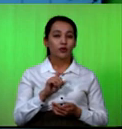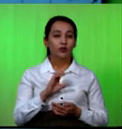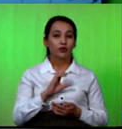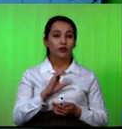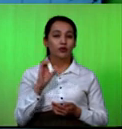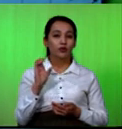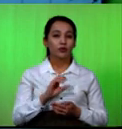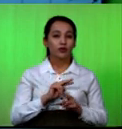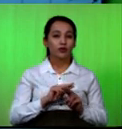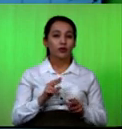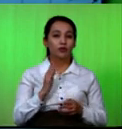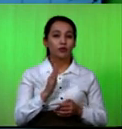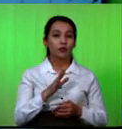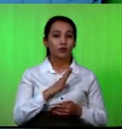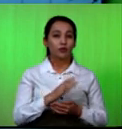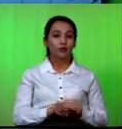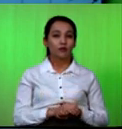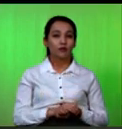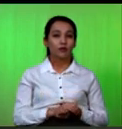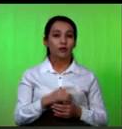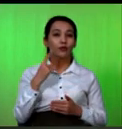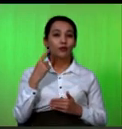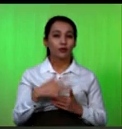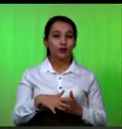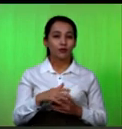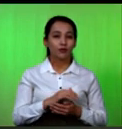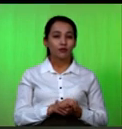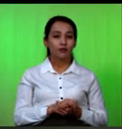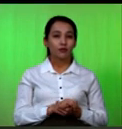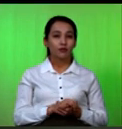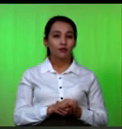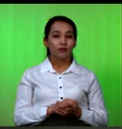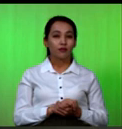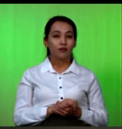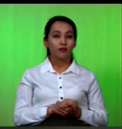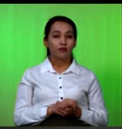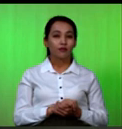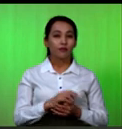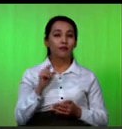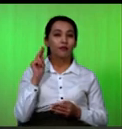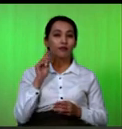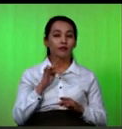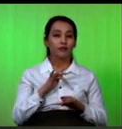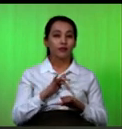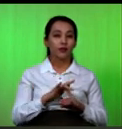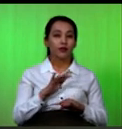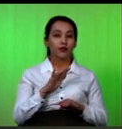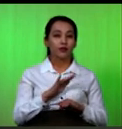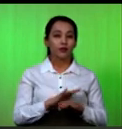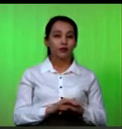sekund. Tushunarlimi? Barakalla aziz o'quvchilar. Ana endi darsimizga yakun yasab sizlar